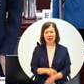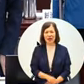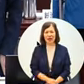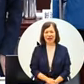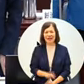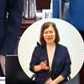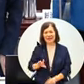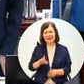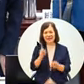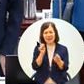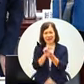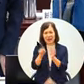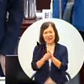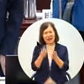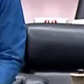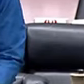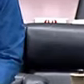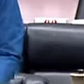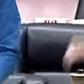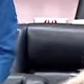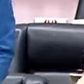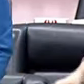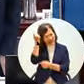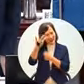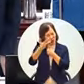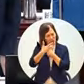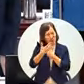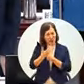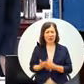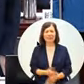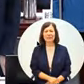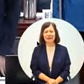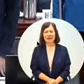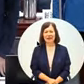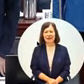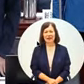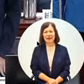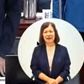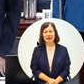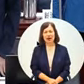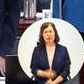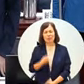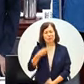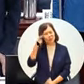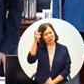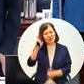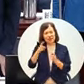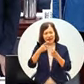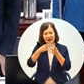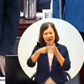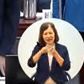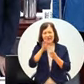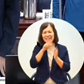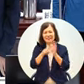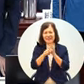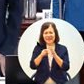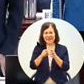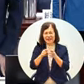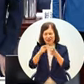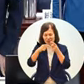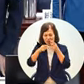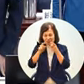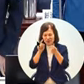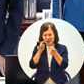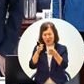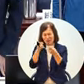碰到最困难的质询，真的是充满挑战。我觉得我应该是得罪议会太多了，所